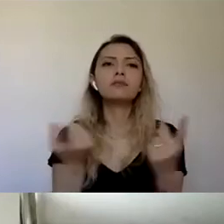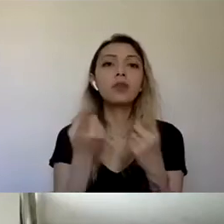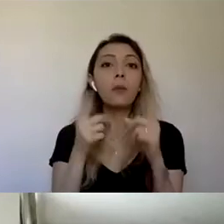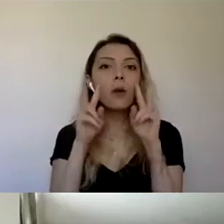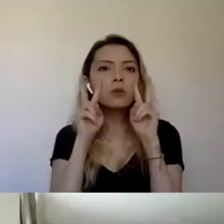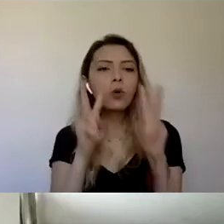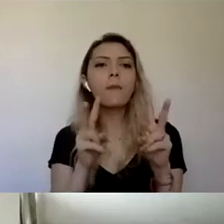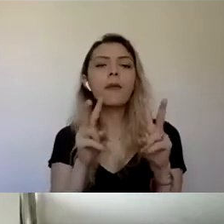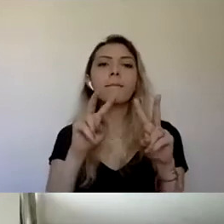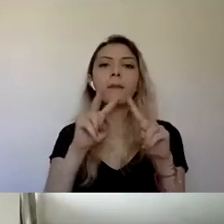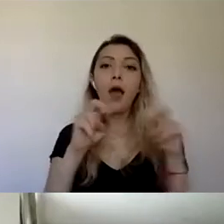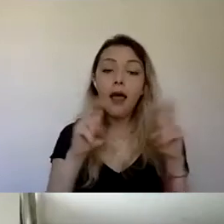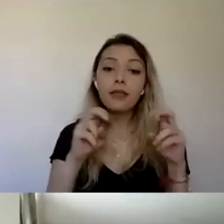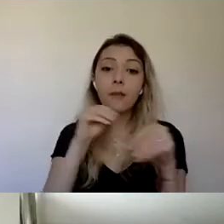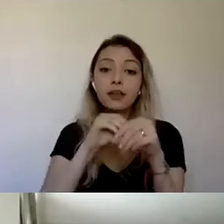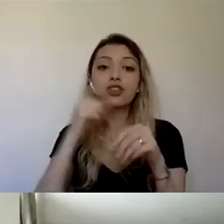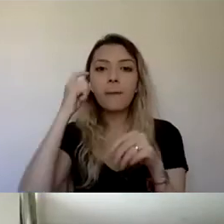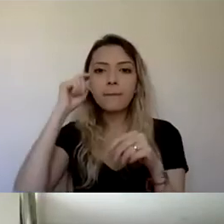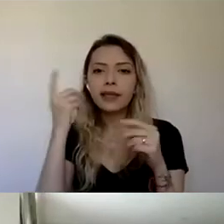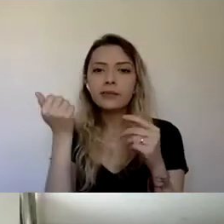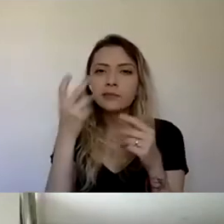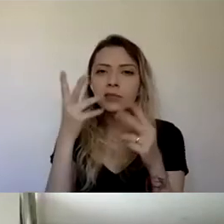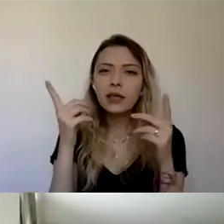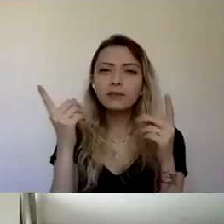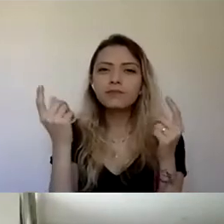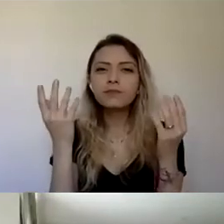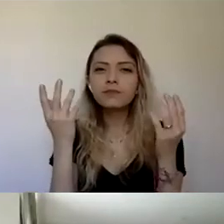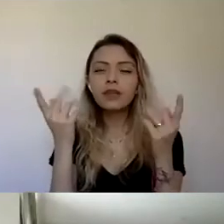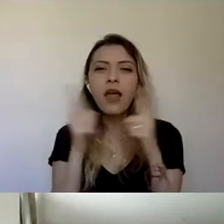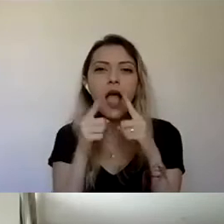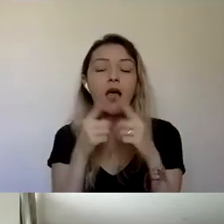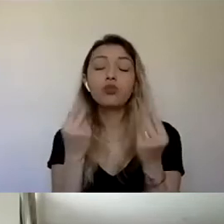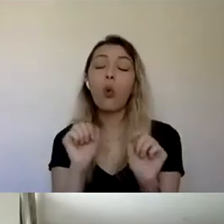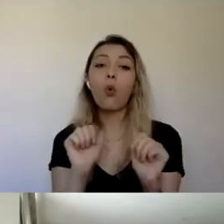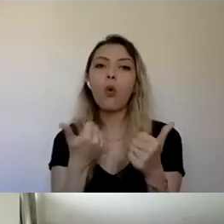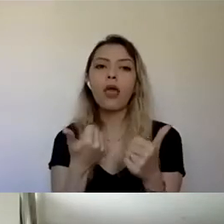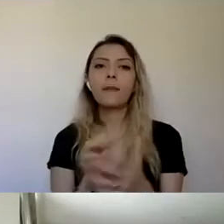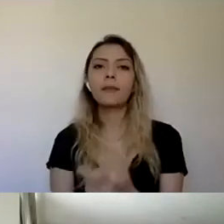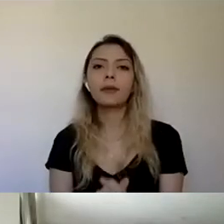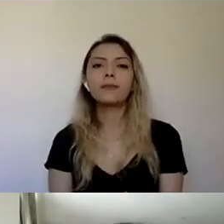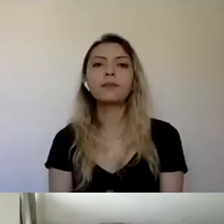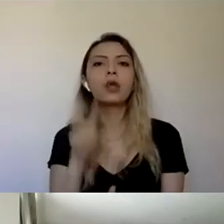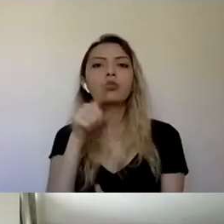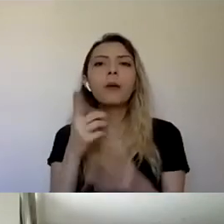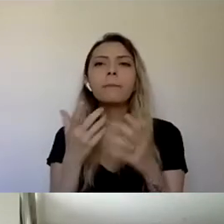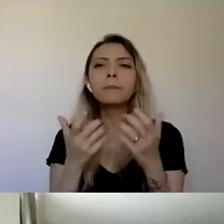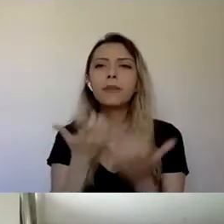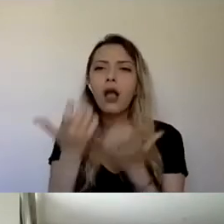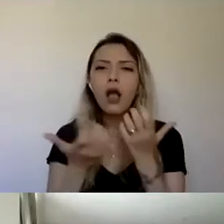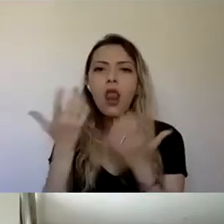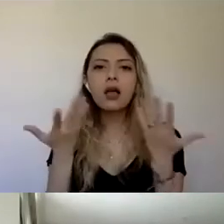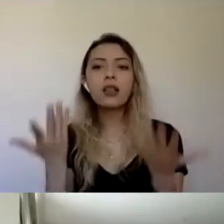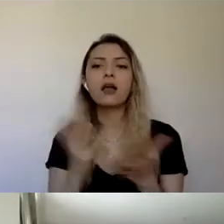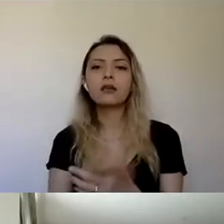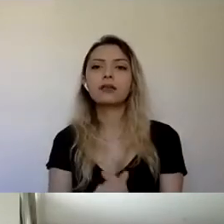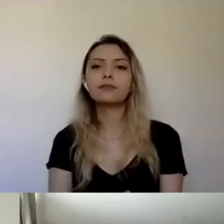bir çıktı alabilmeniz için. Ama insan hakları göstergelerinde bu kaynakların, bu burada gördüğünüz